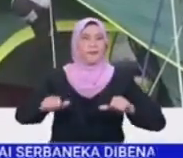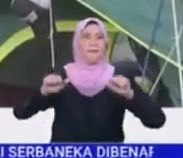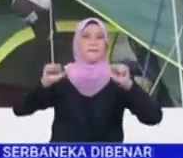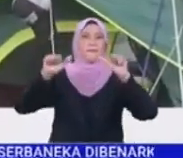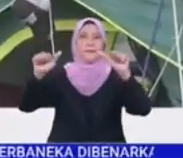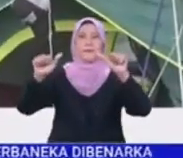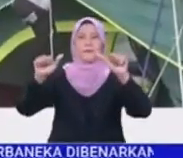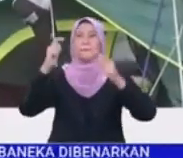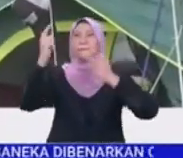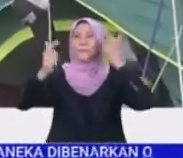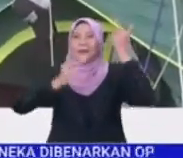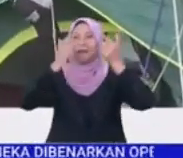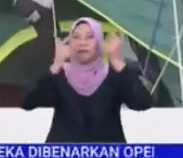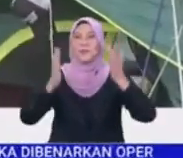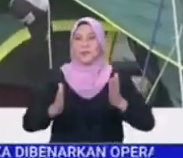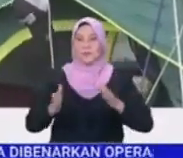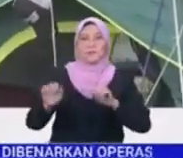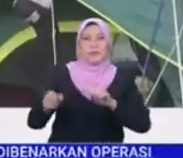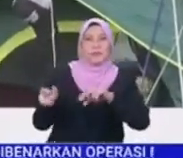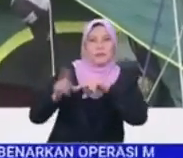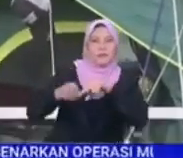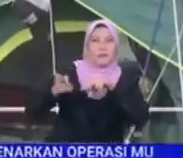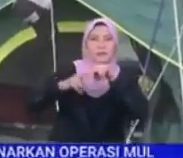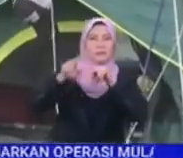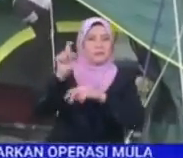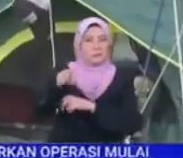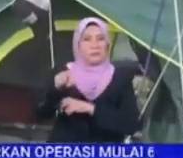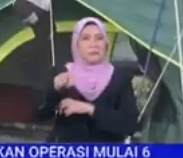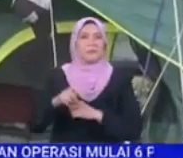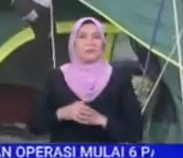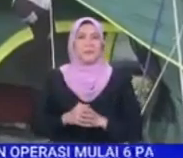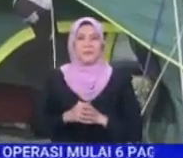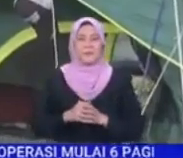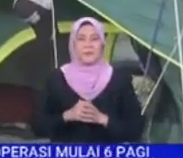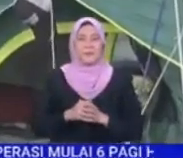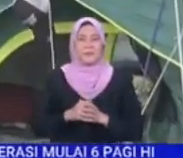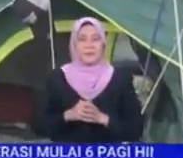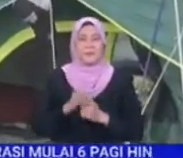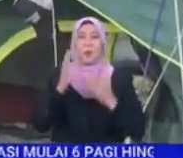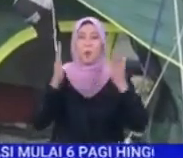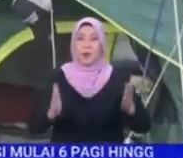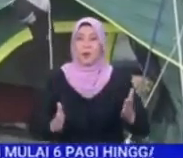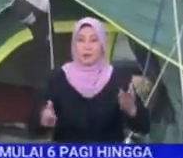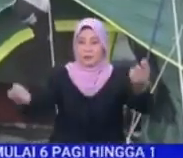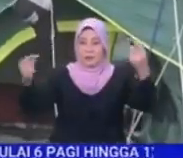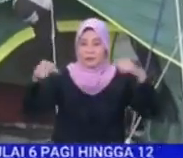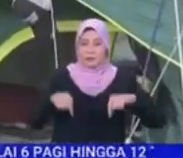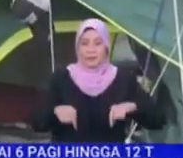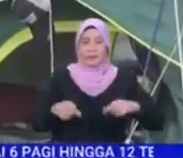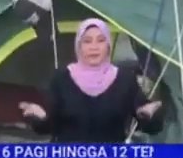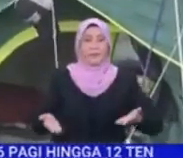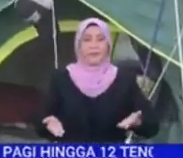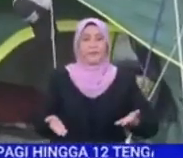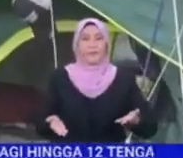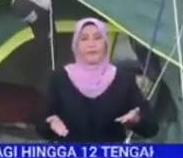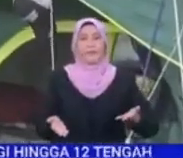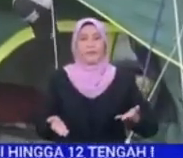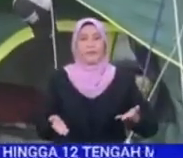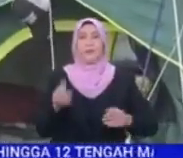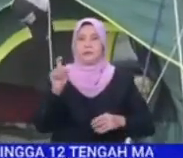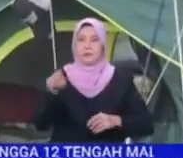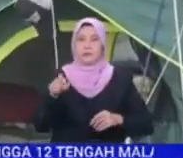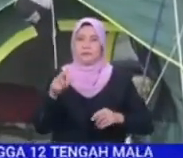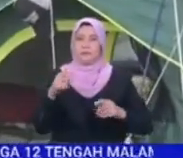dengan pelancong-pelancong yang akan datang tetapi diharapkan juga pengunjung tu apa